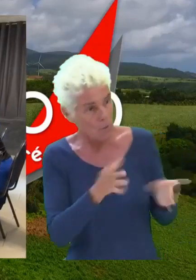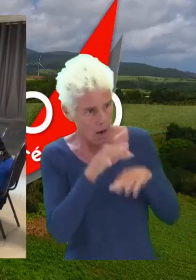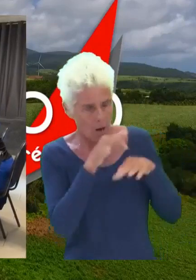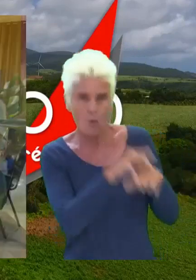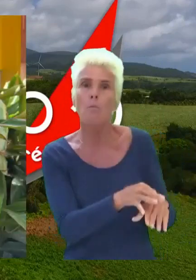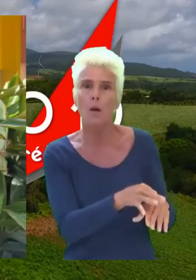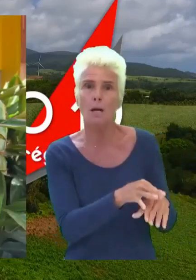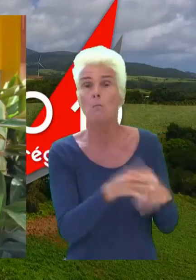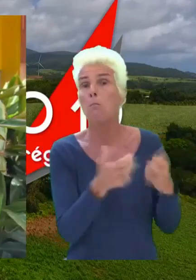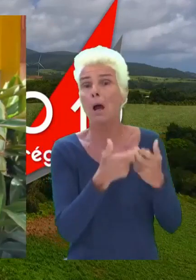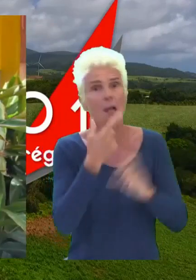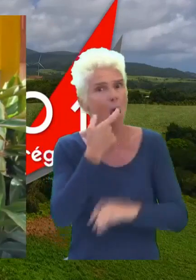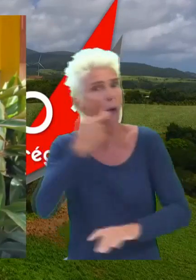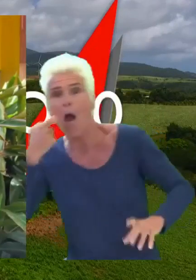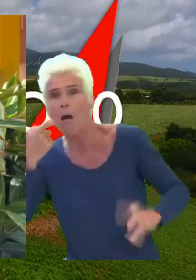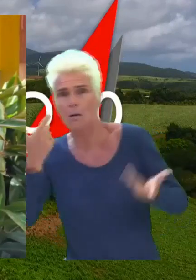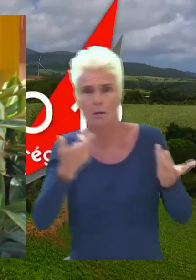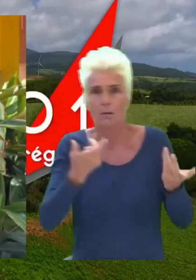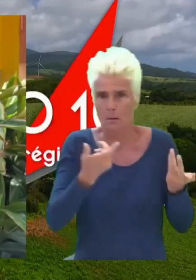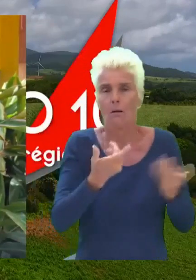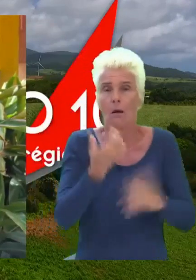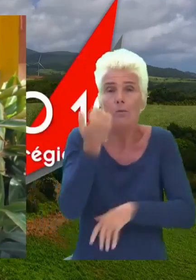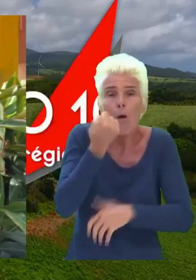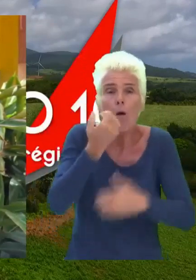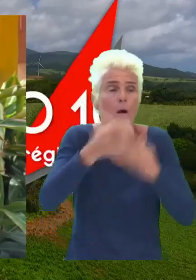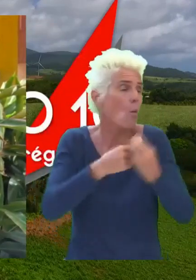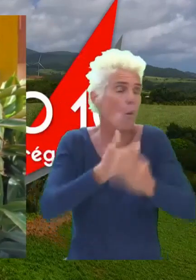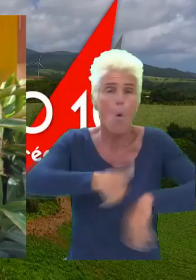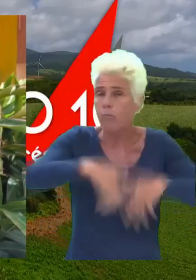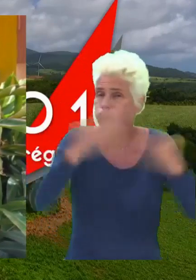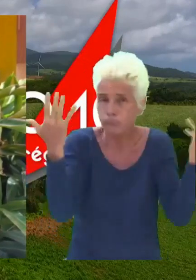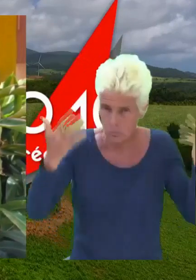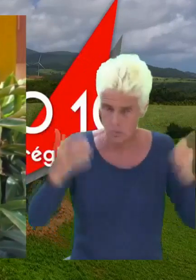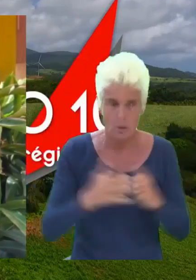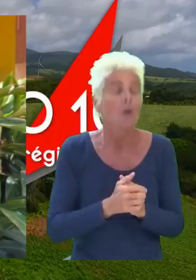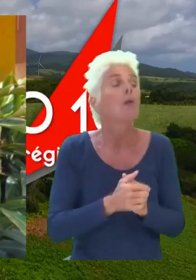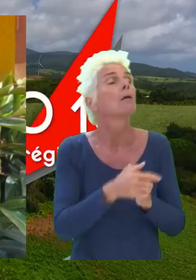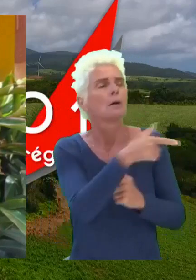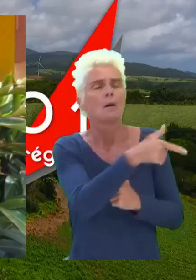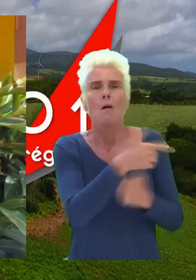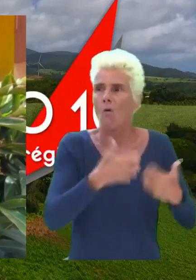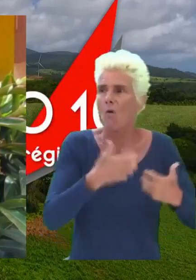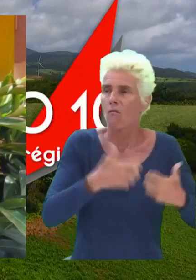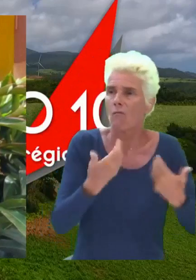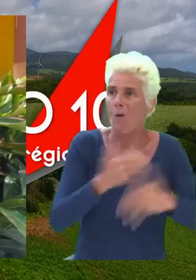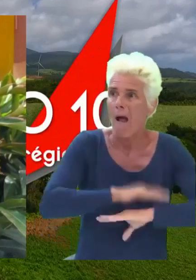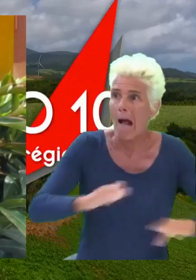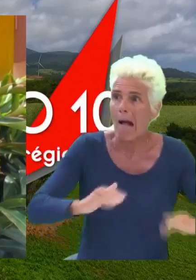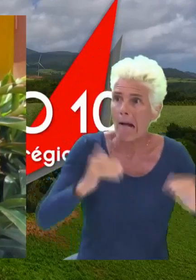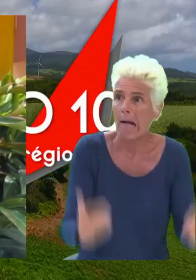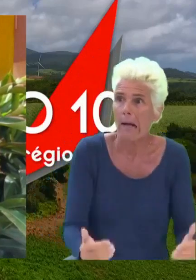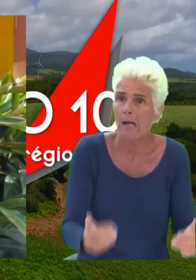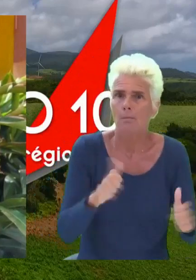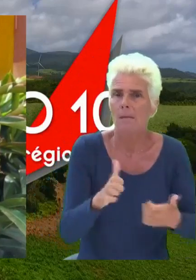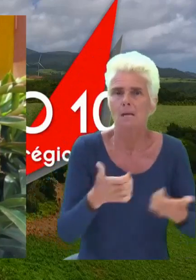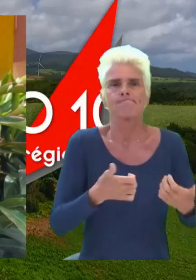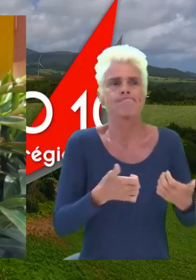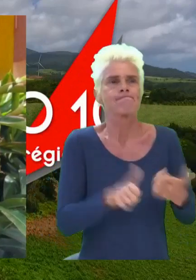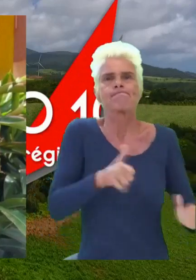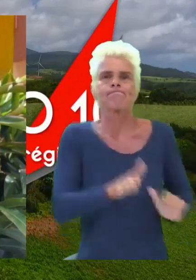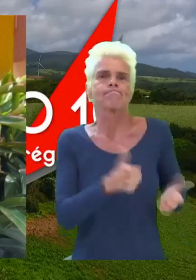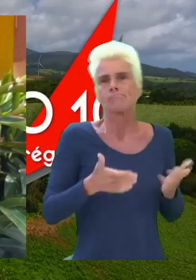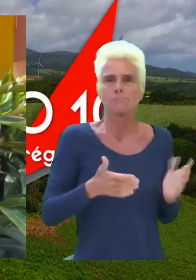en addictologie mais aussi qui des des pistes qui vont nous permettre de pouvoir mettre en place des choses plus